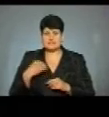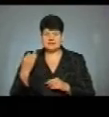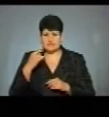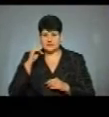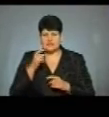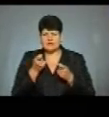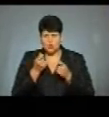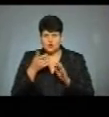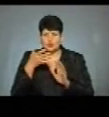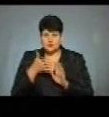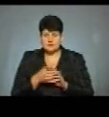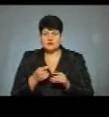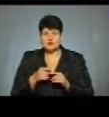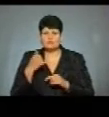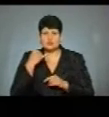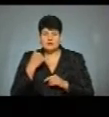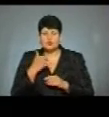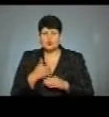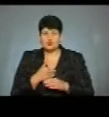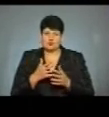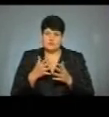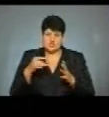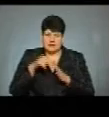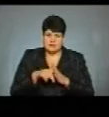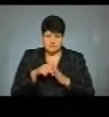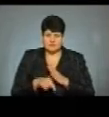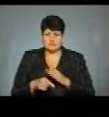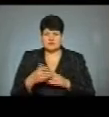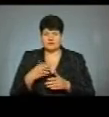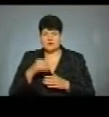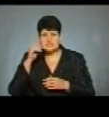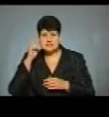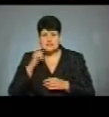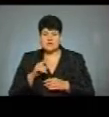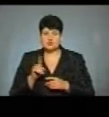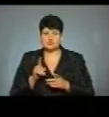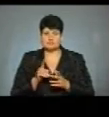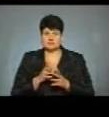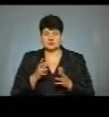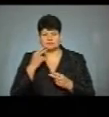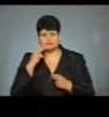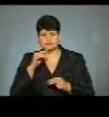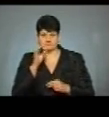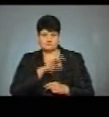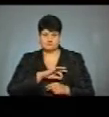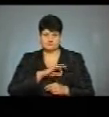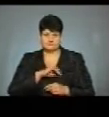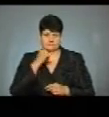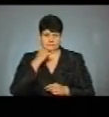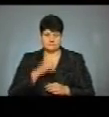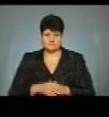вже розуміюся на тому телефоні, але хочу більш глибше поглибити свої знання, щоб більш досконало користуватися